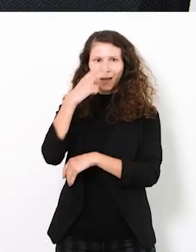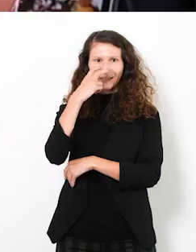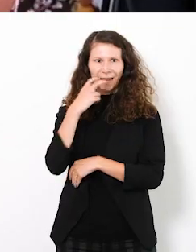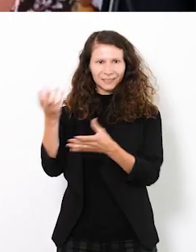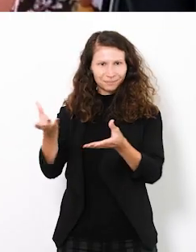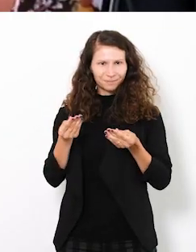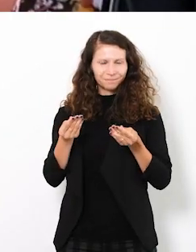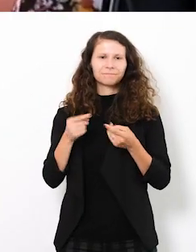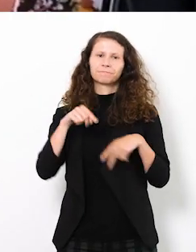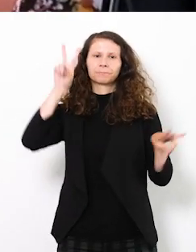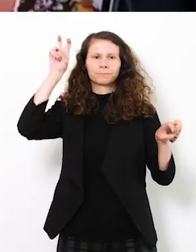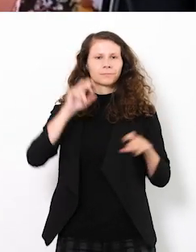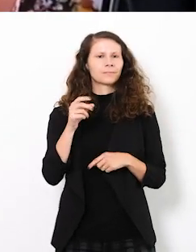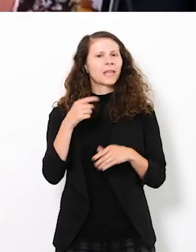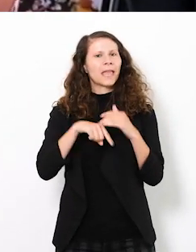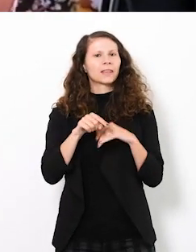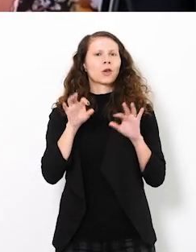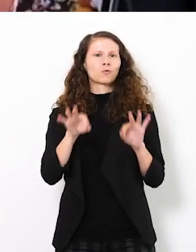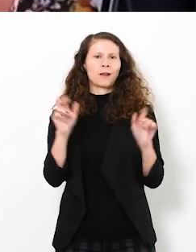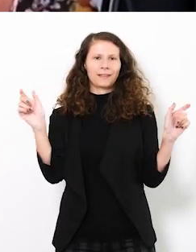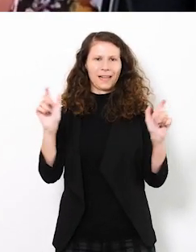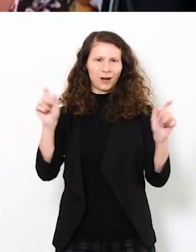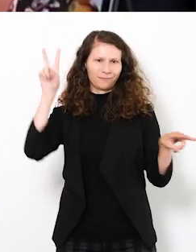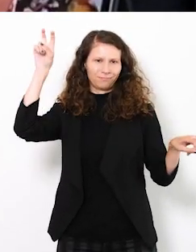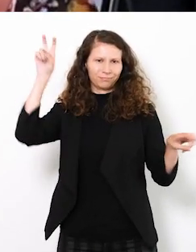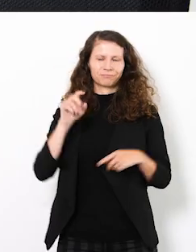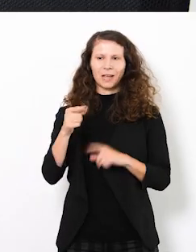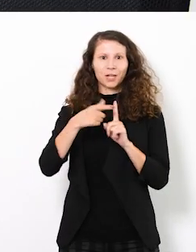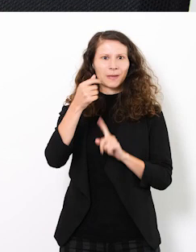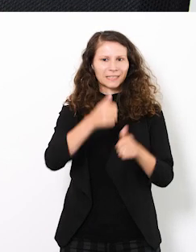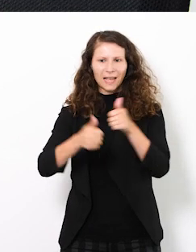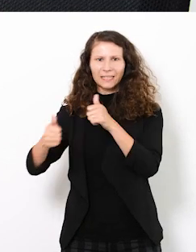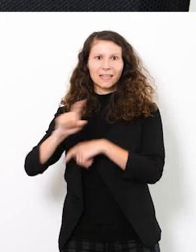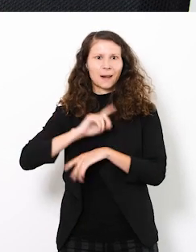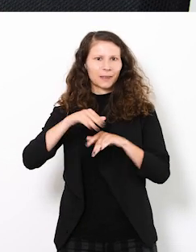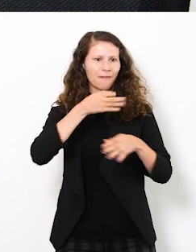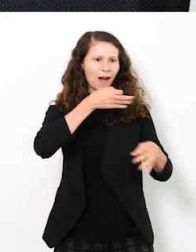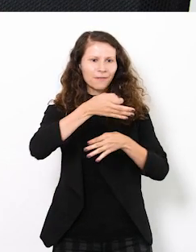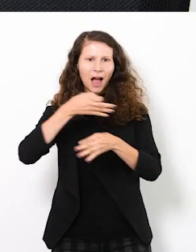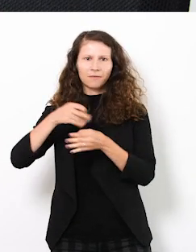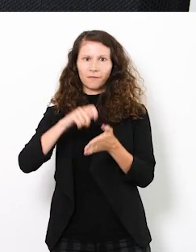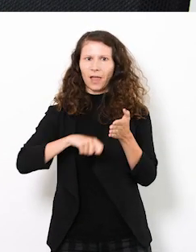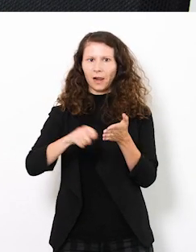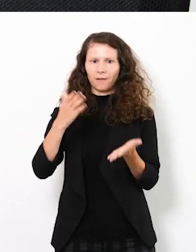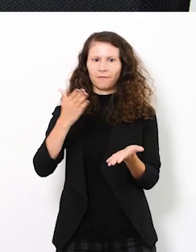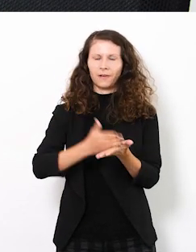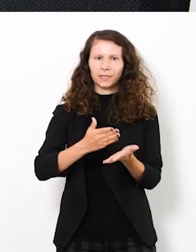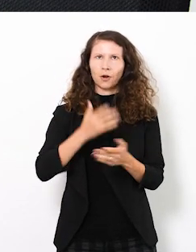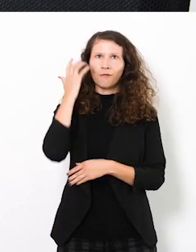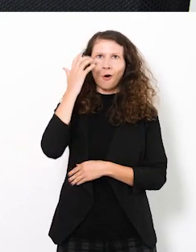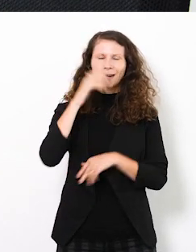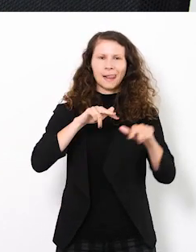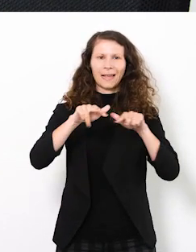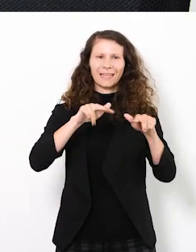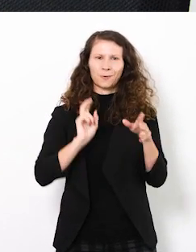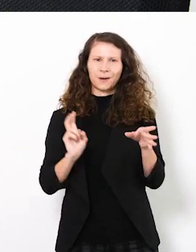bei In guter Gesellschaft, wo ich bei den Spitzenkandidaten nachhaken darf, was Sie nach der Wahl, sodann Sie in der Regierungsbildung